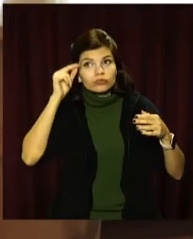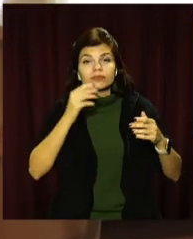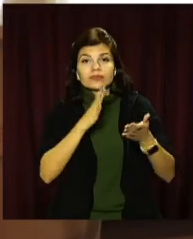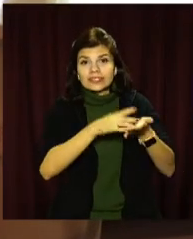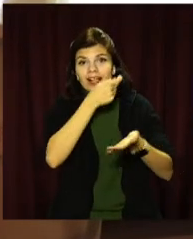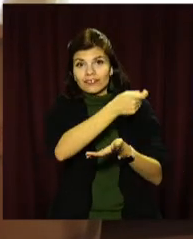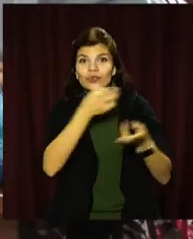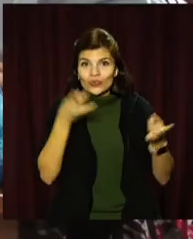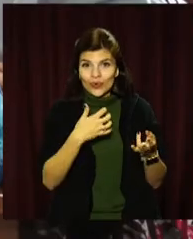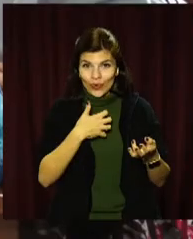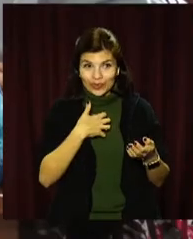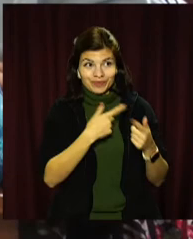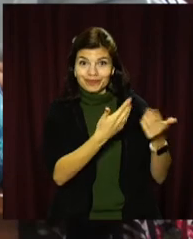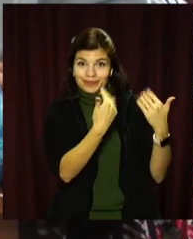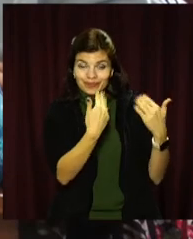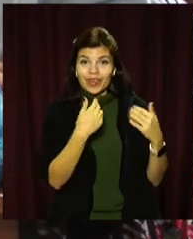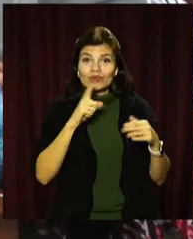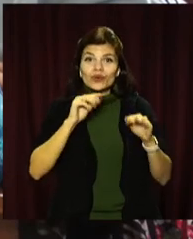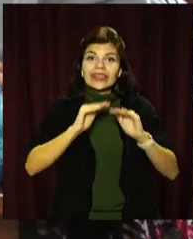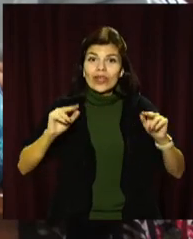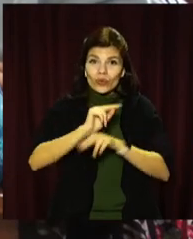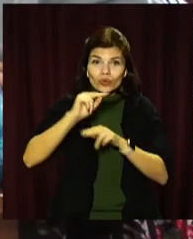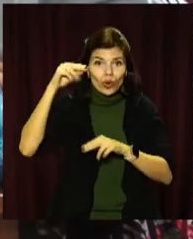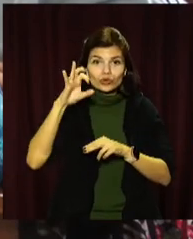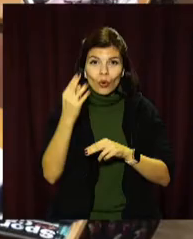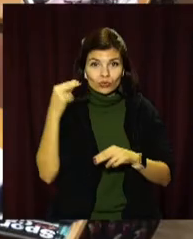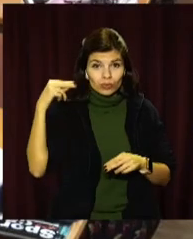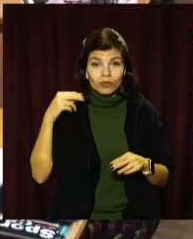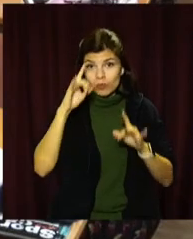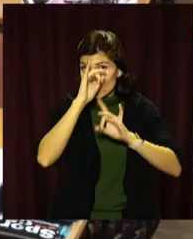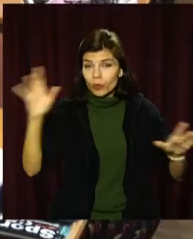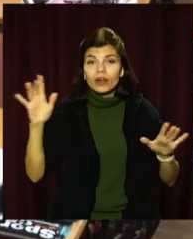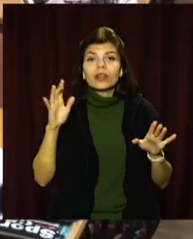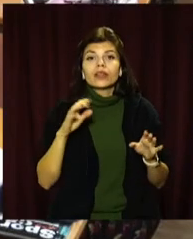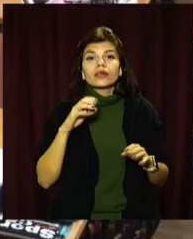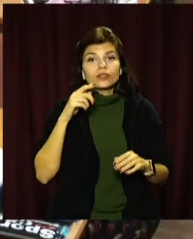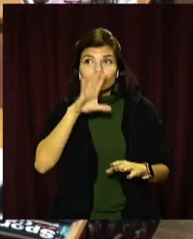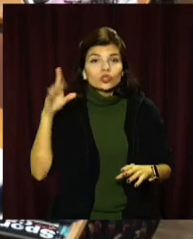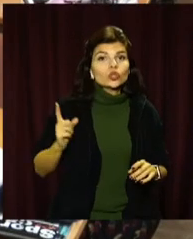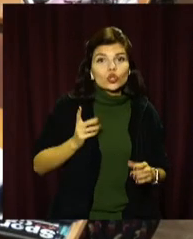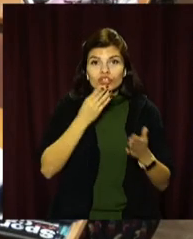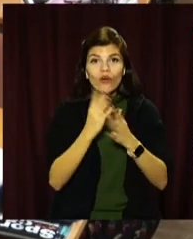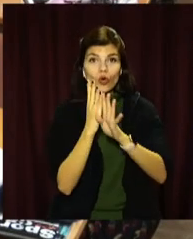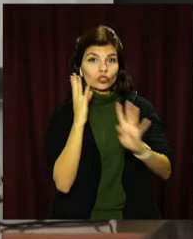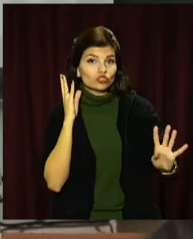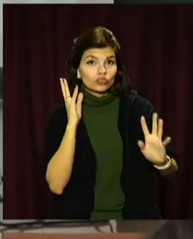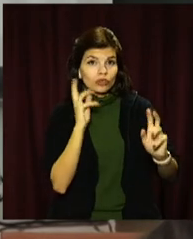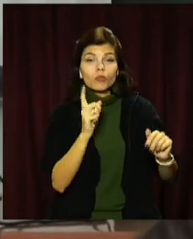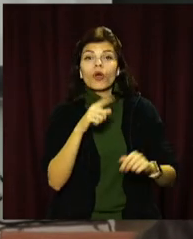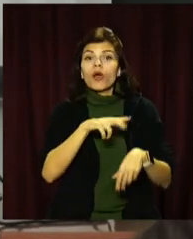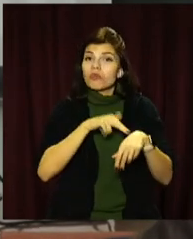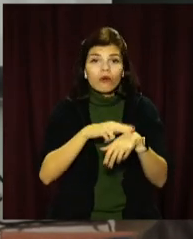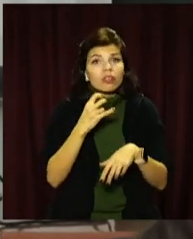У патрульній поліції кажуть, радіють з того, що соціальні уроки стали популярними, і навчальні заклади з нетерпінням чекають своєї черги. Бо